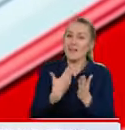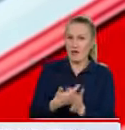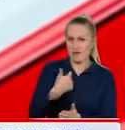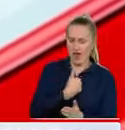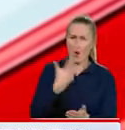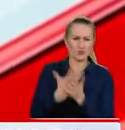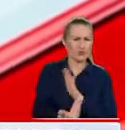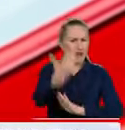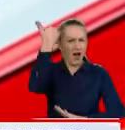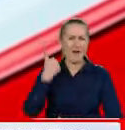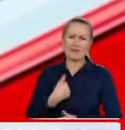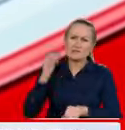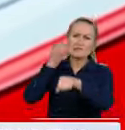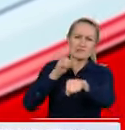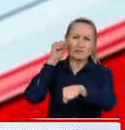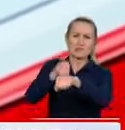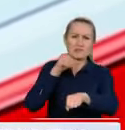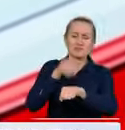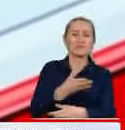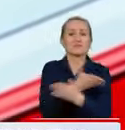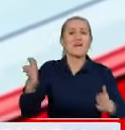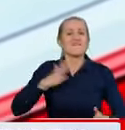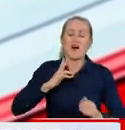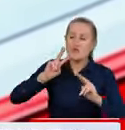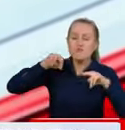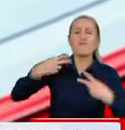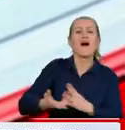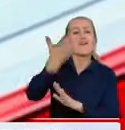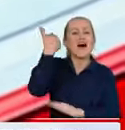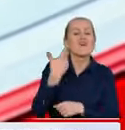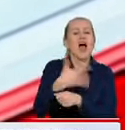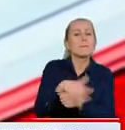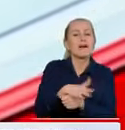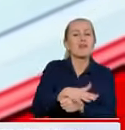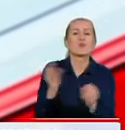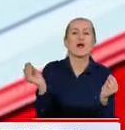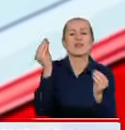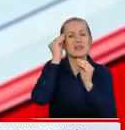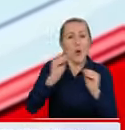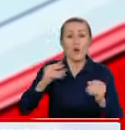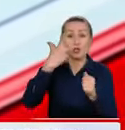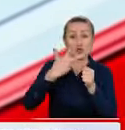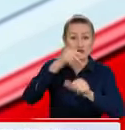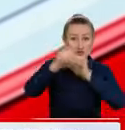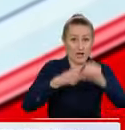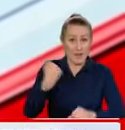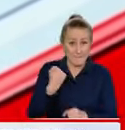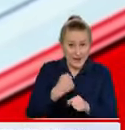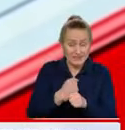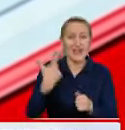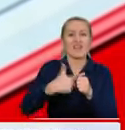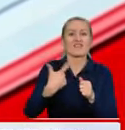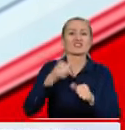dawna, aby wrócić dawną emeryturę nauczycielską, czyli 30 lat pracy, 20 lat